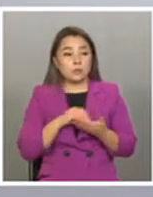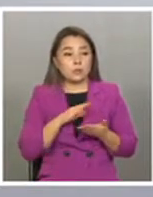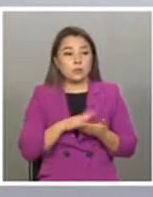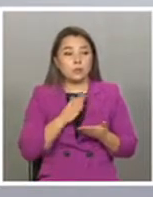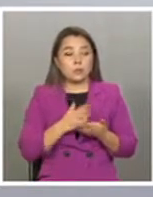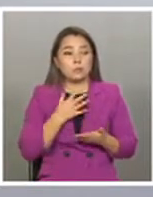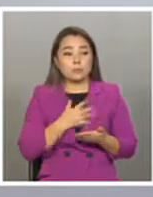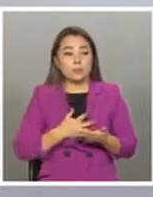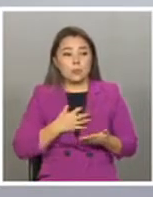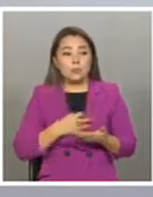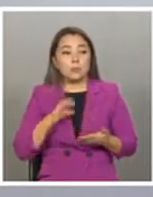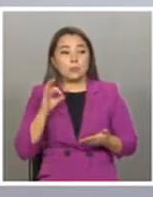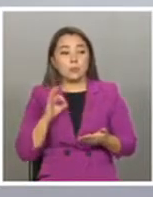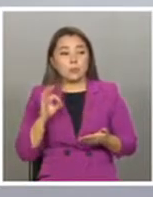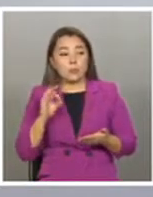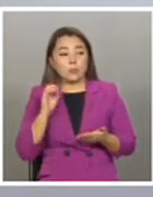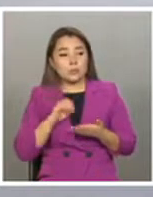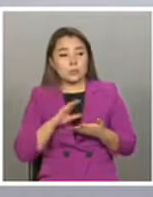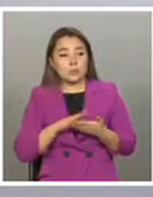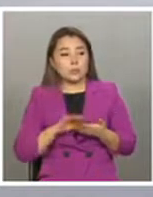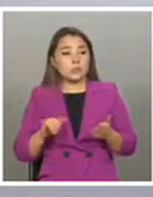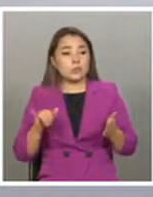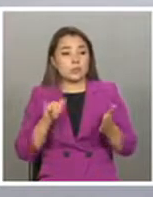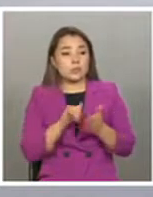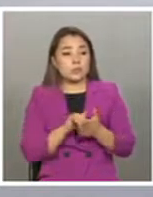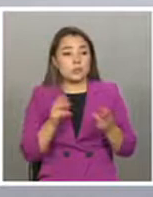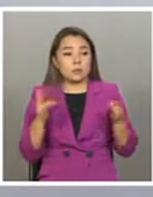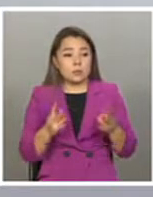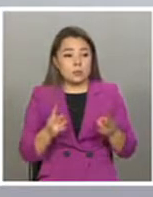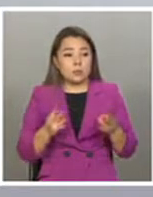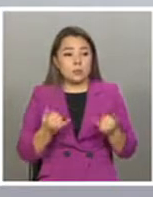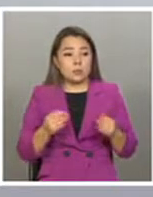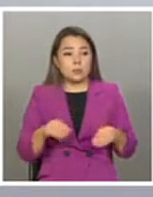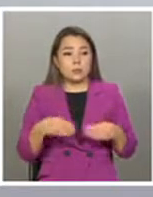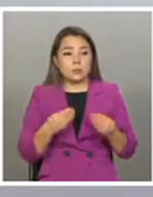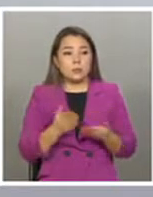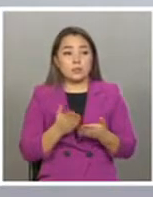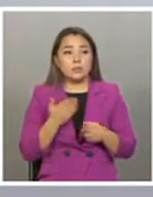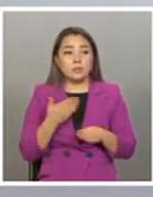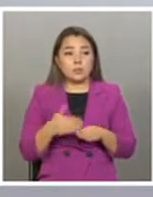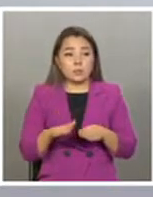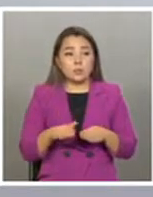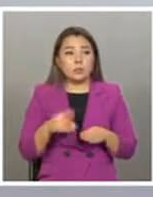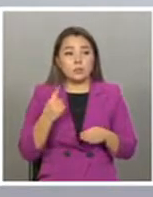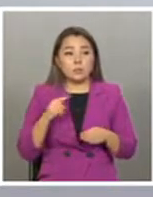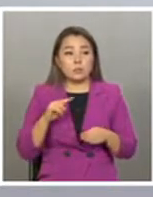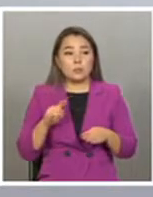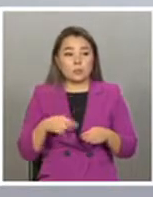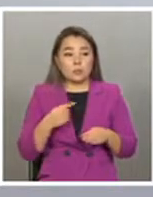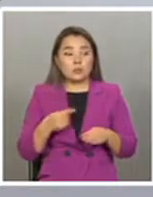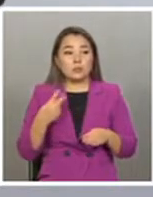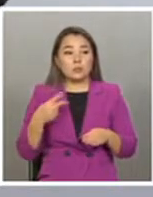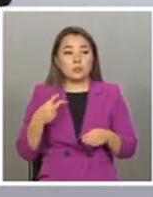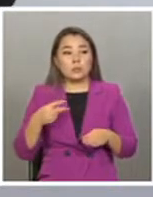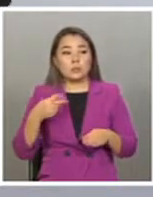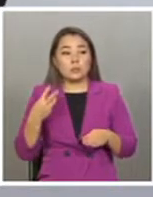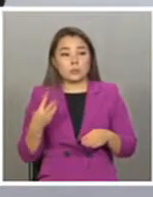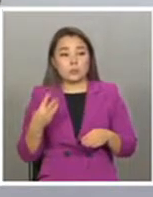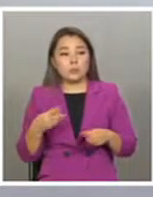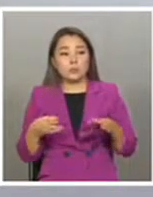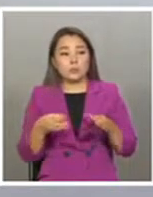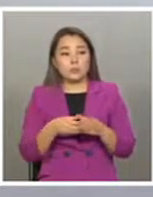қажетінше 0 цифрларын тіркейміз, сонда бізге берілген бөлшек 1 бүтін 123